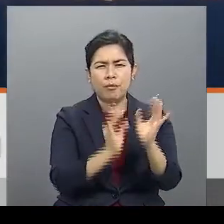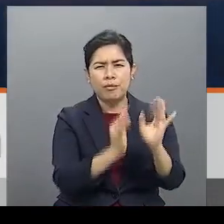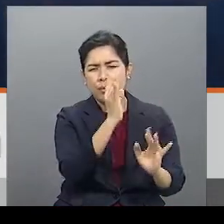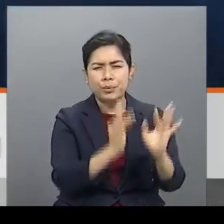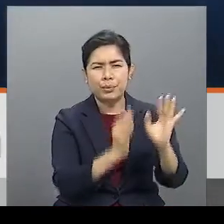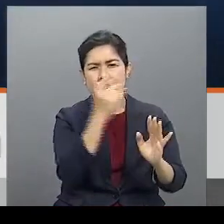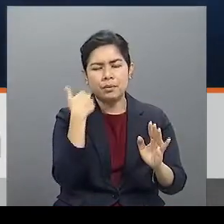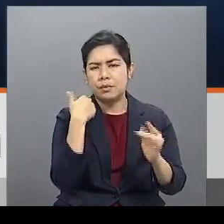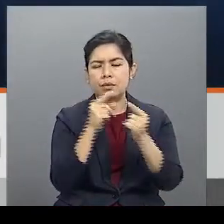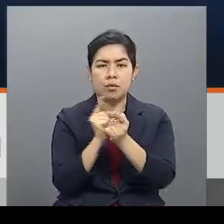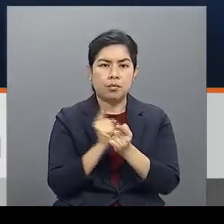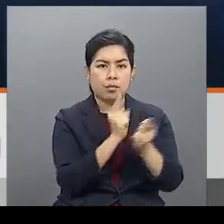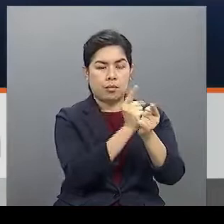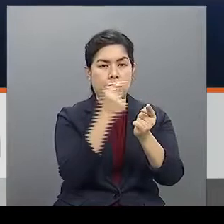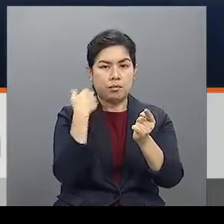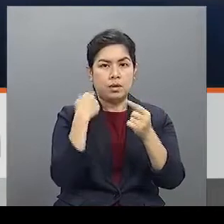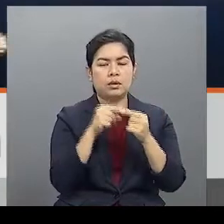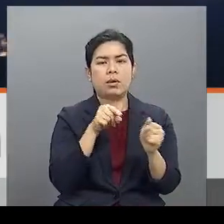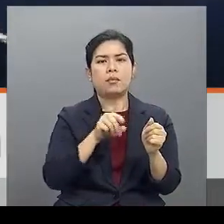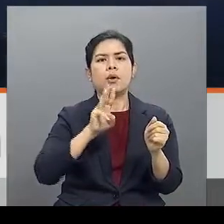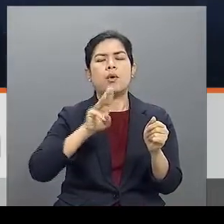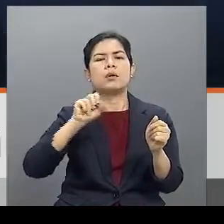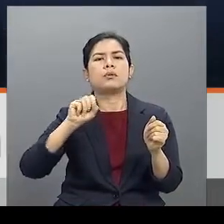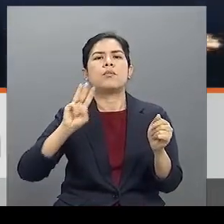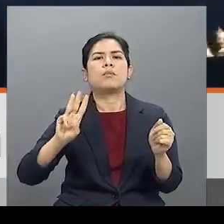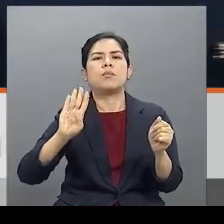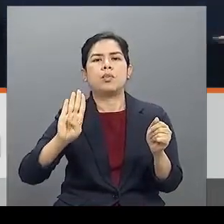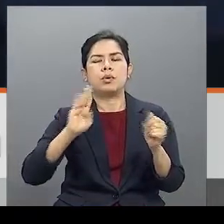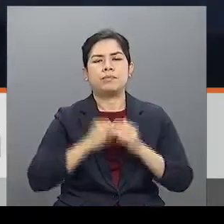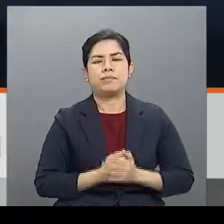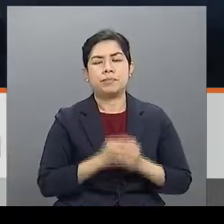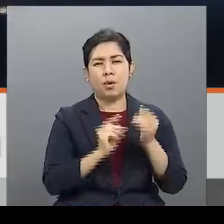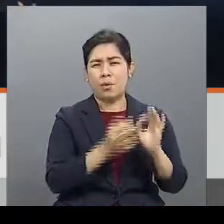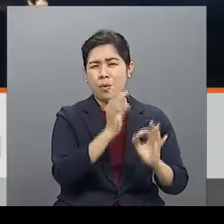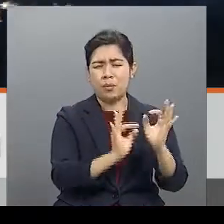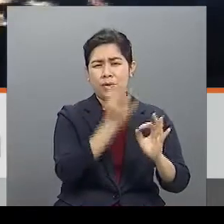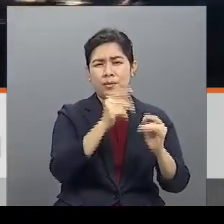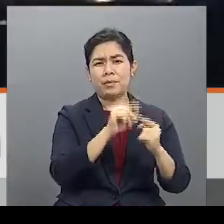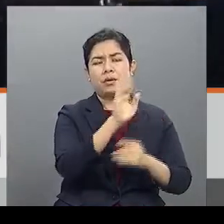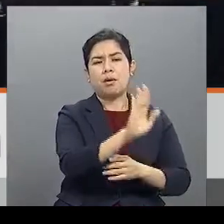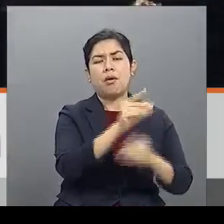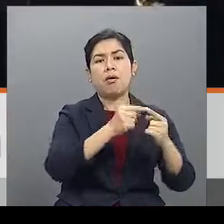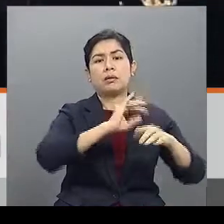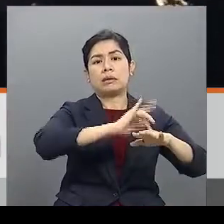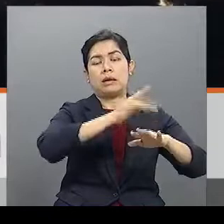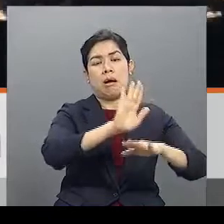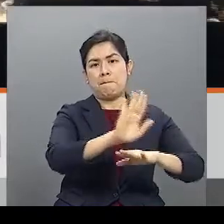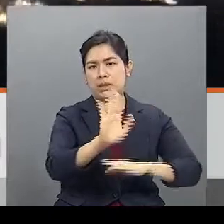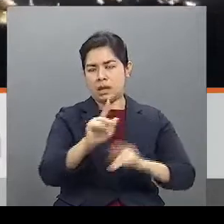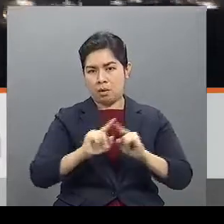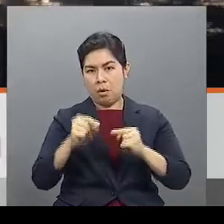งโดยเฉพาะในอำเภอวังสมบูรณ์ไฟที่ลุกไหม้ไม่ได้เกิดจากไฟป่าแต่สาเหตุเกิดจากการจุดไฟเผาเพื่อให้ง่ายต่อ